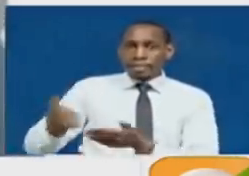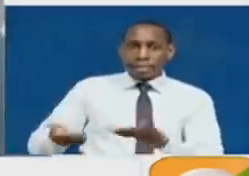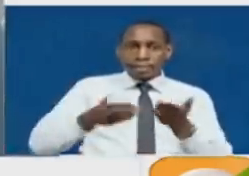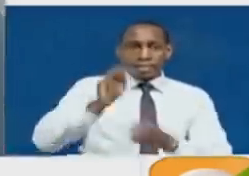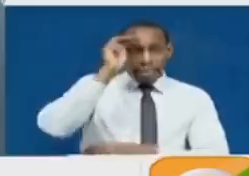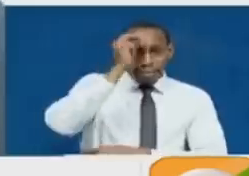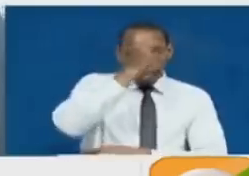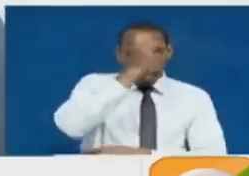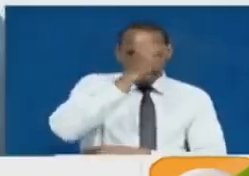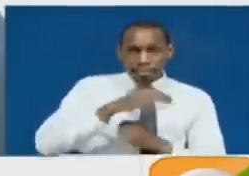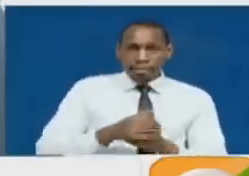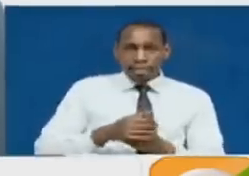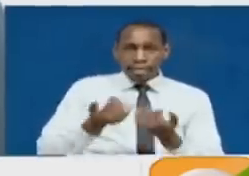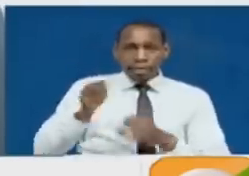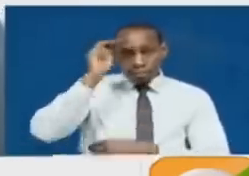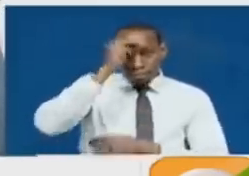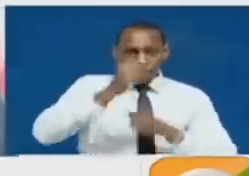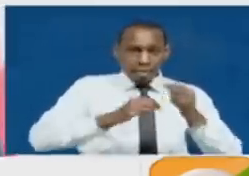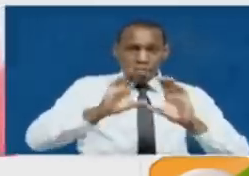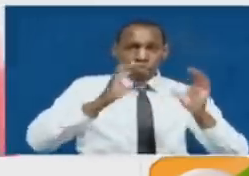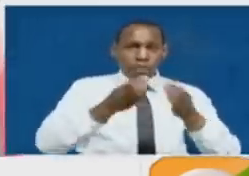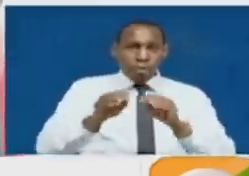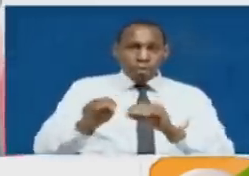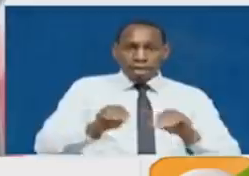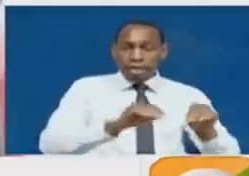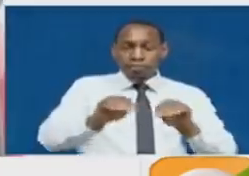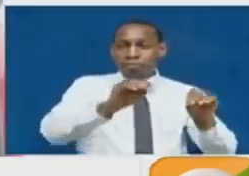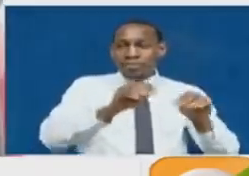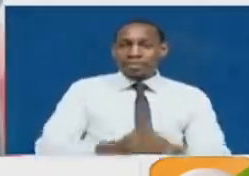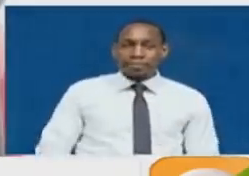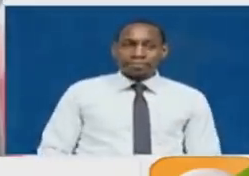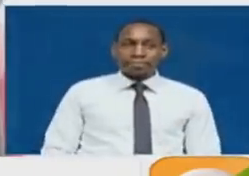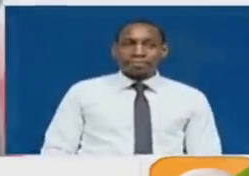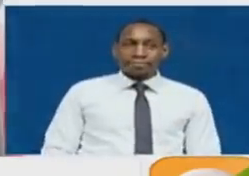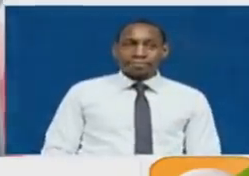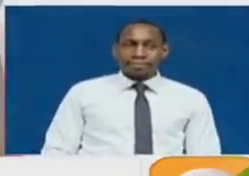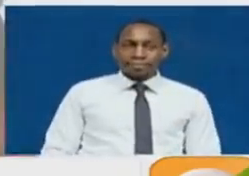Martha. Martha na mpira. Anaenda na mpira.